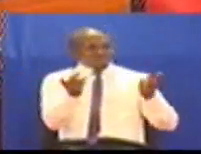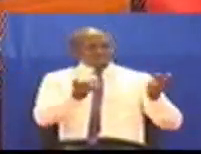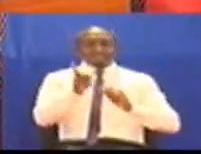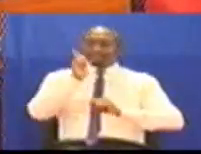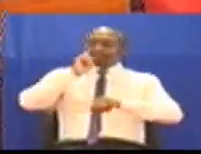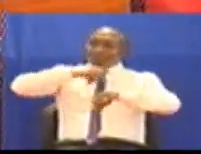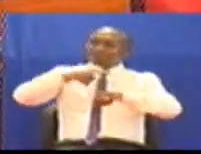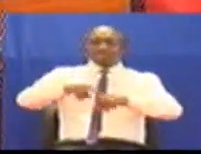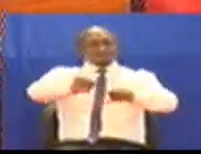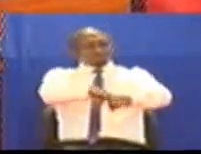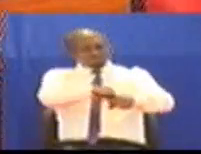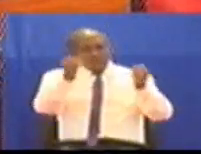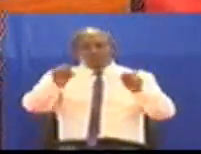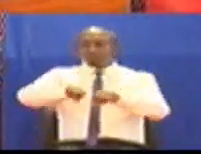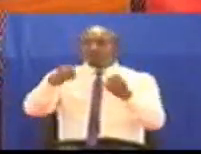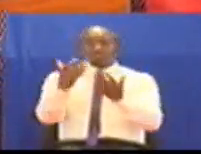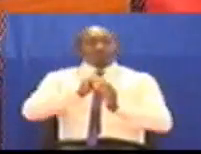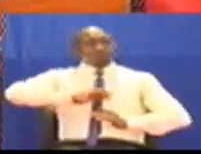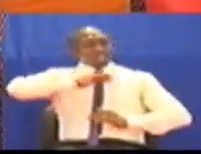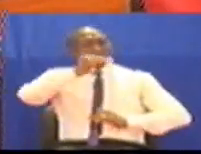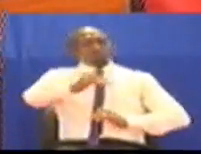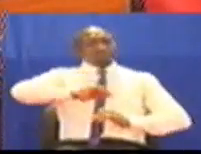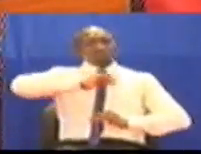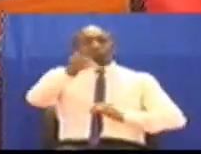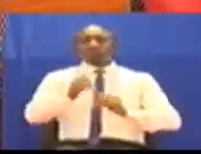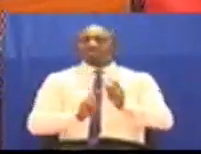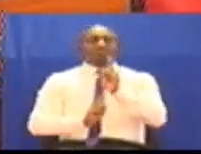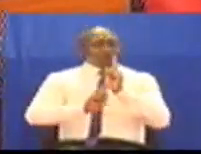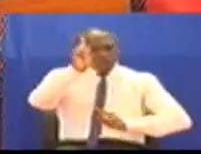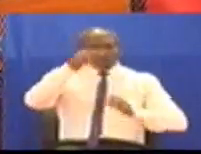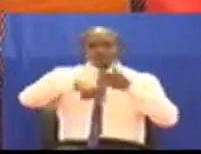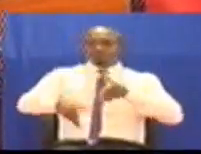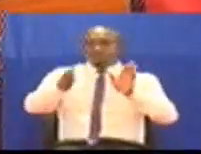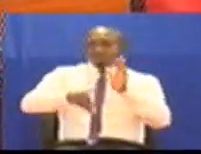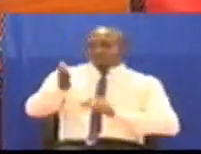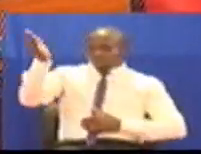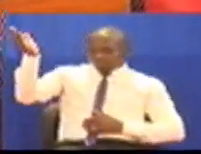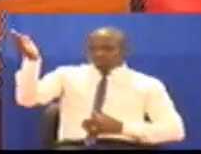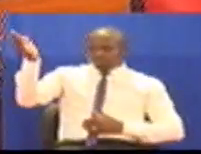wakati yanaharibika kutokana na matuta makubwa iliyokithiri kwenye ile barabara.